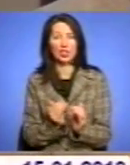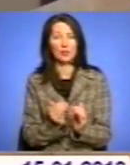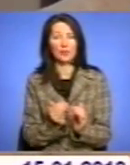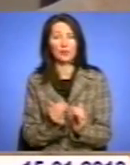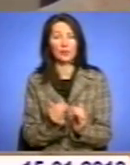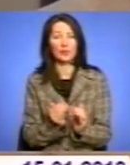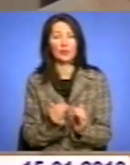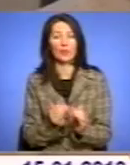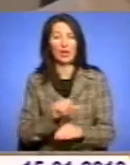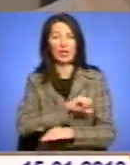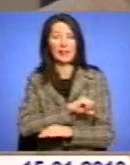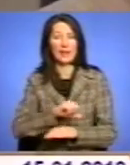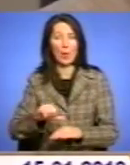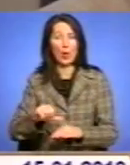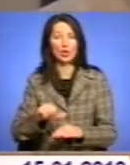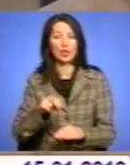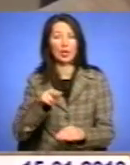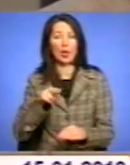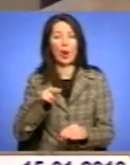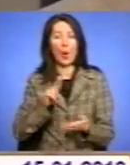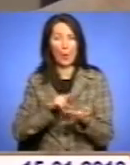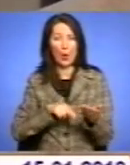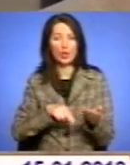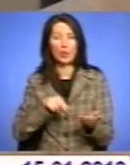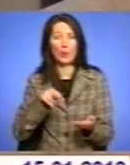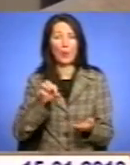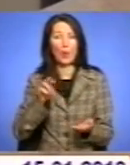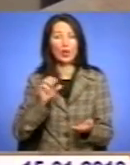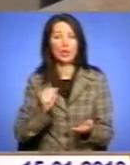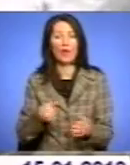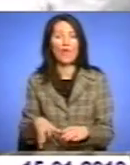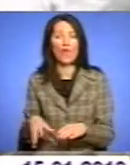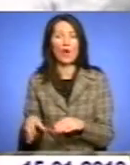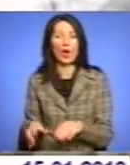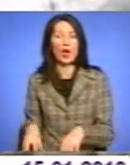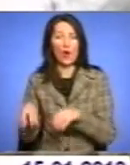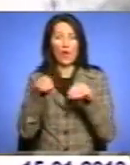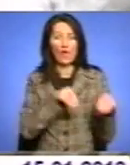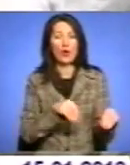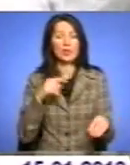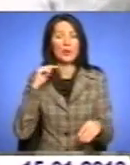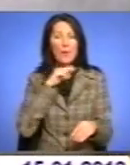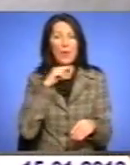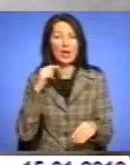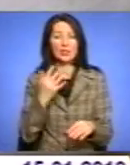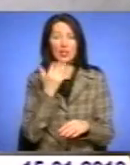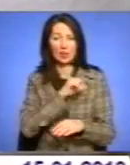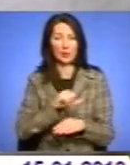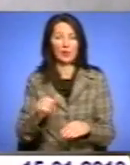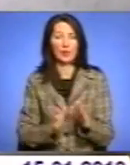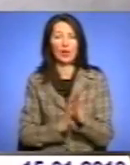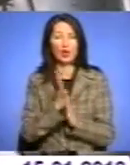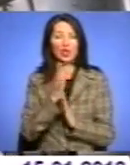ограничивать таможенними пошлинами ввоз м'яса із-за рубежа. Вирощування свиней – справа